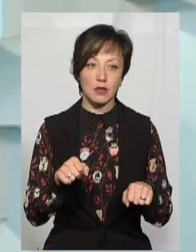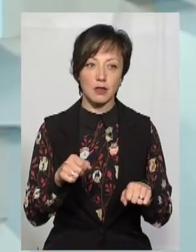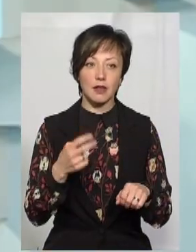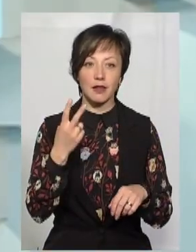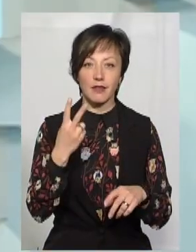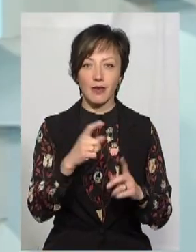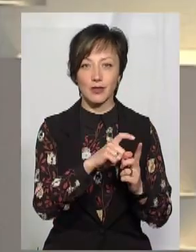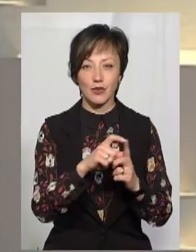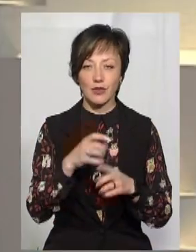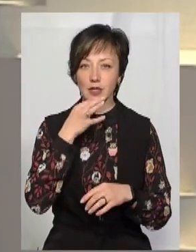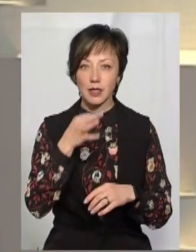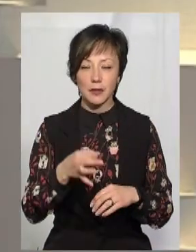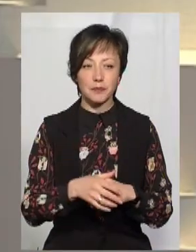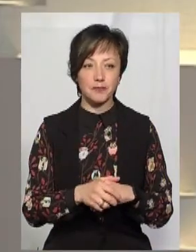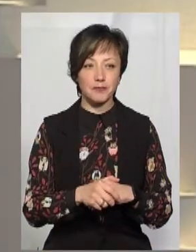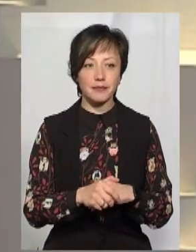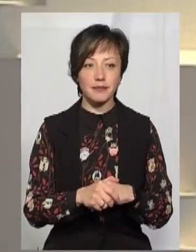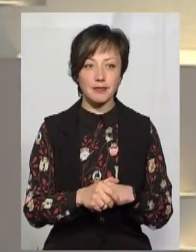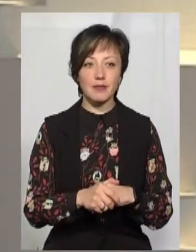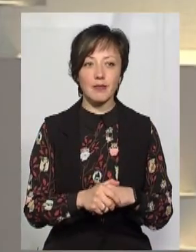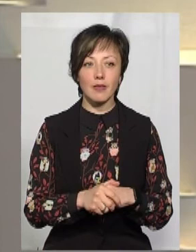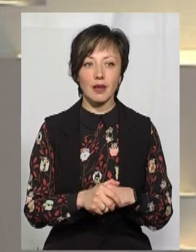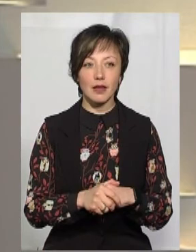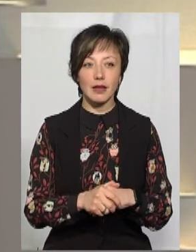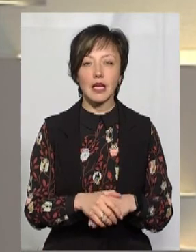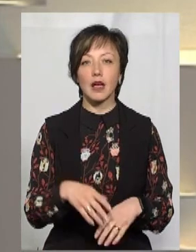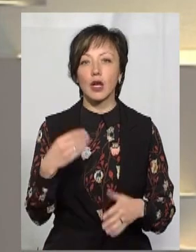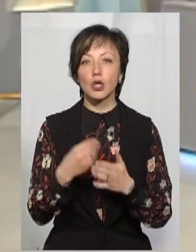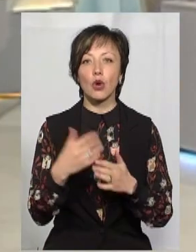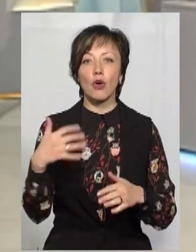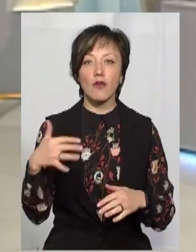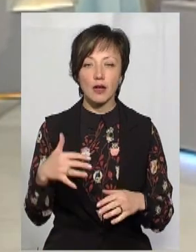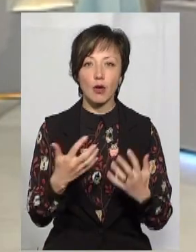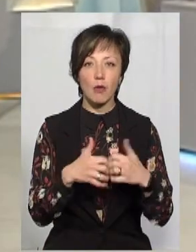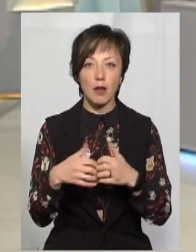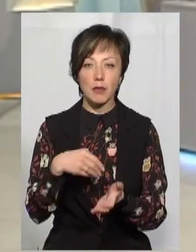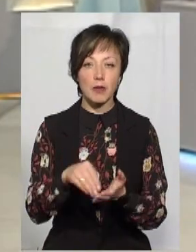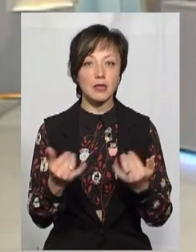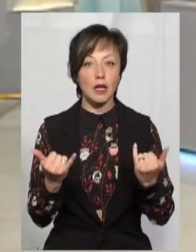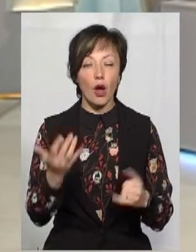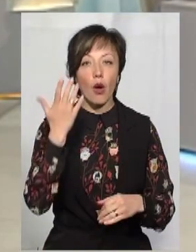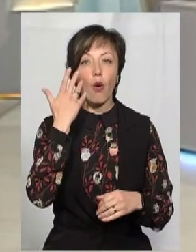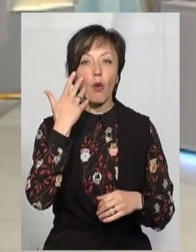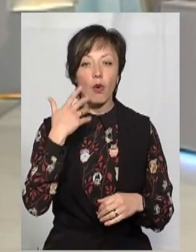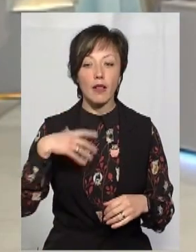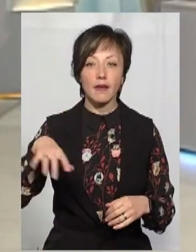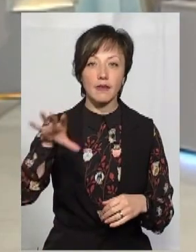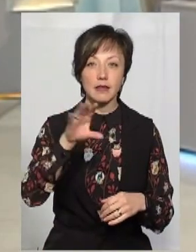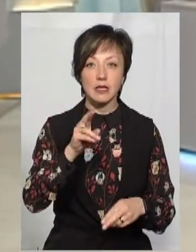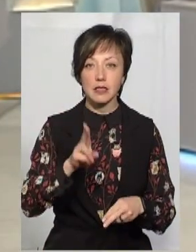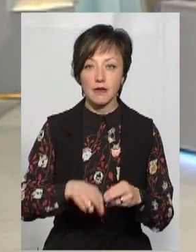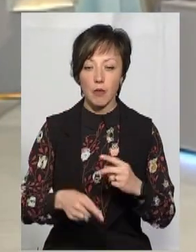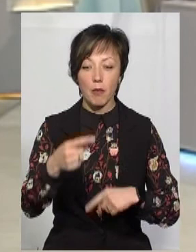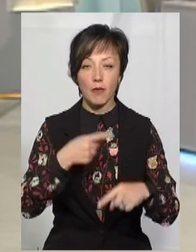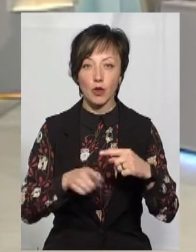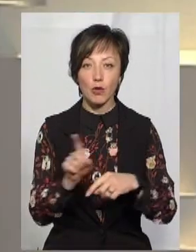слова сказати, ще звернутися, якщо можна. Я ще одне уточню, і ви звернетеся. От те дороговартісне обладнання, яке придбувається зараз, коли от все це завершиться, ми